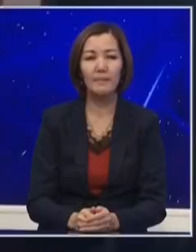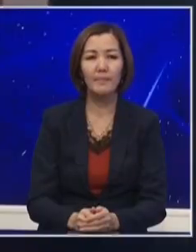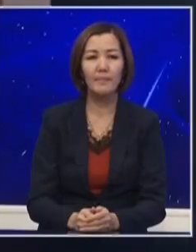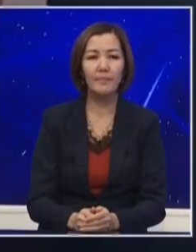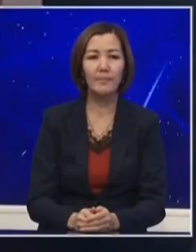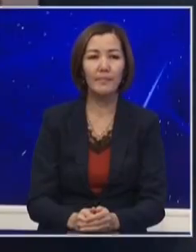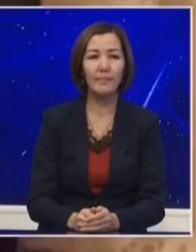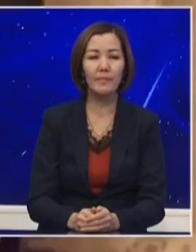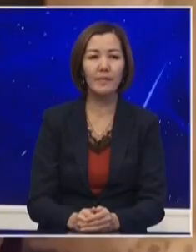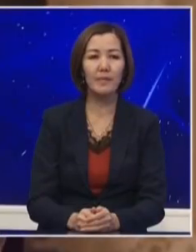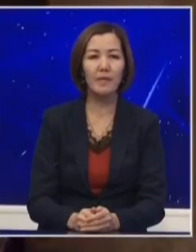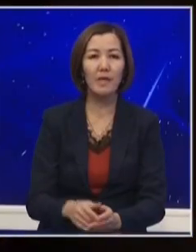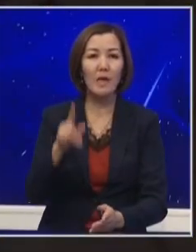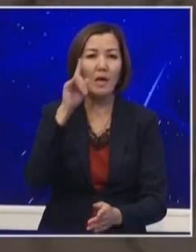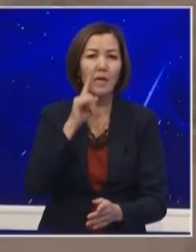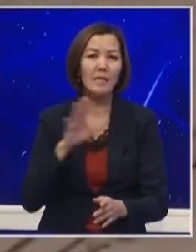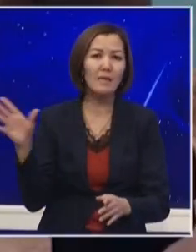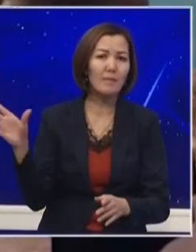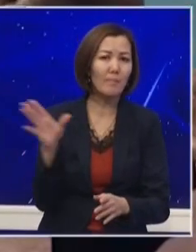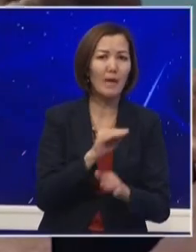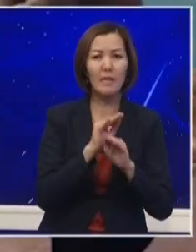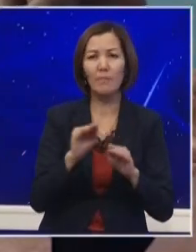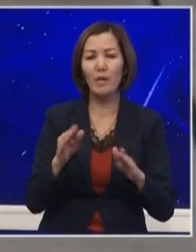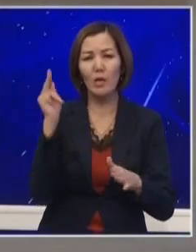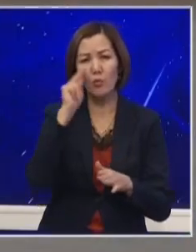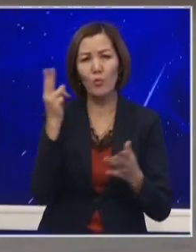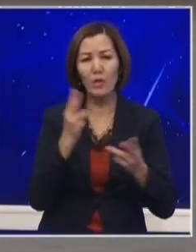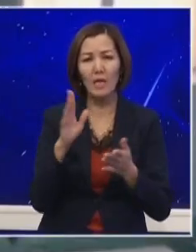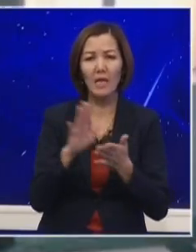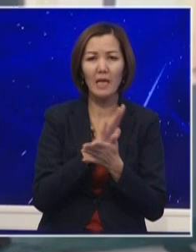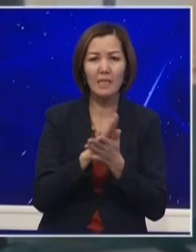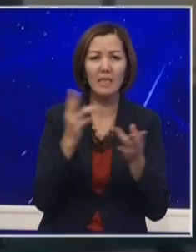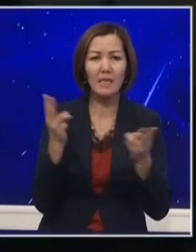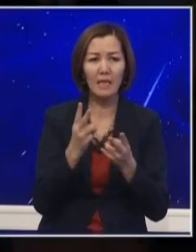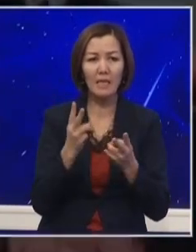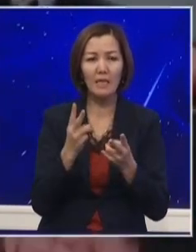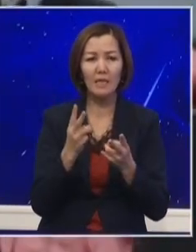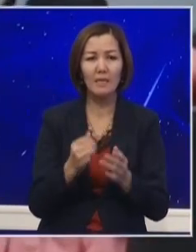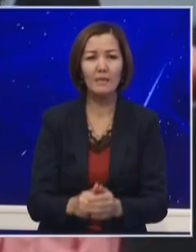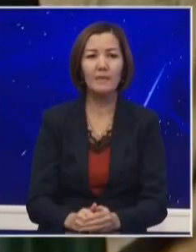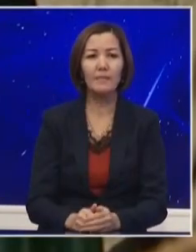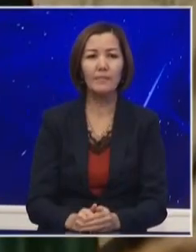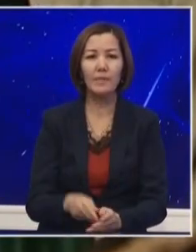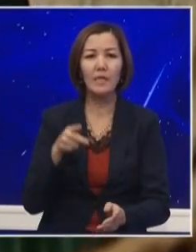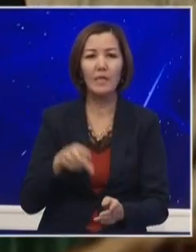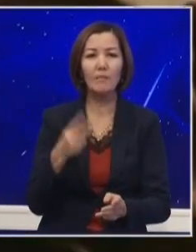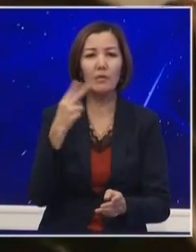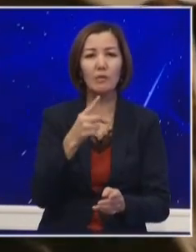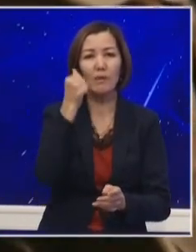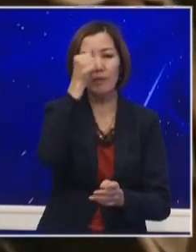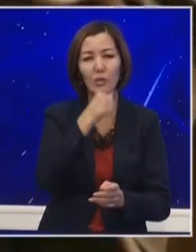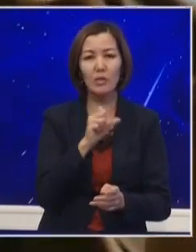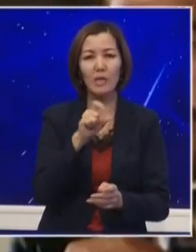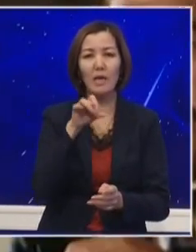Бүкіл қазақтың баласы қалай да оқуы керек. Осыдан ақ газет деген қандай керек дүние екенін көруге болады. 2021 жылы